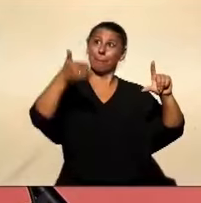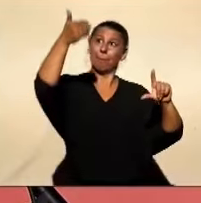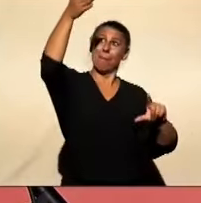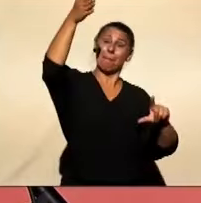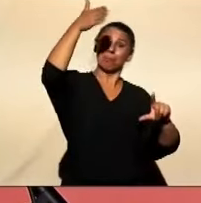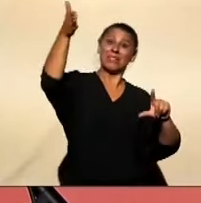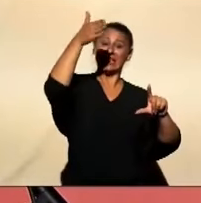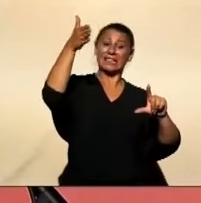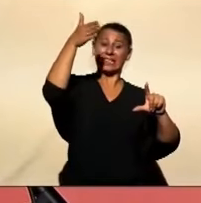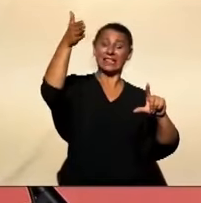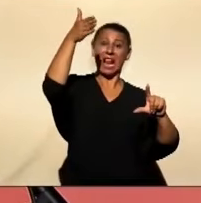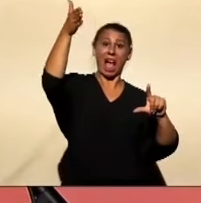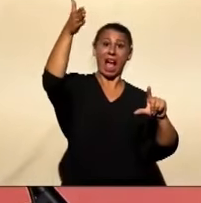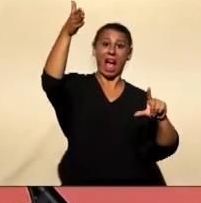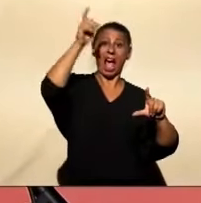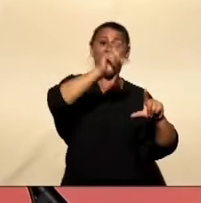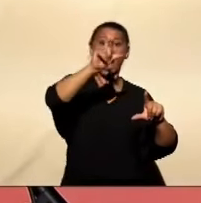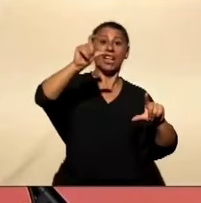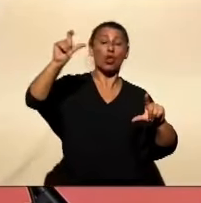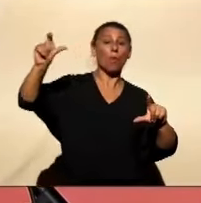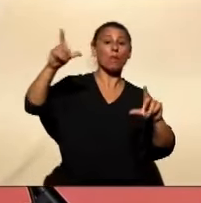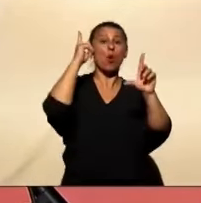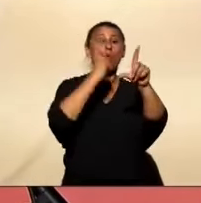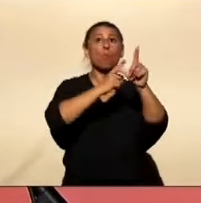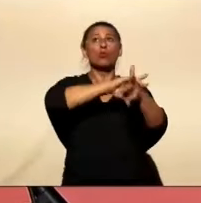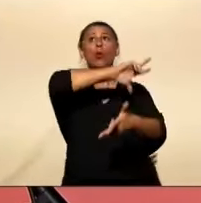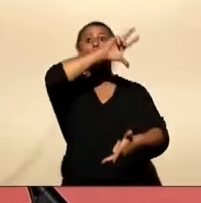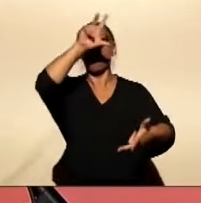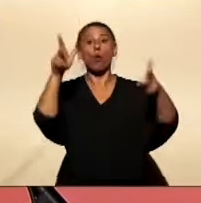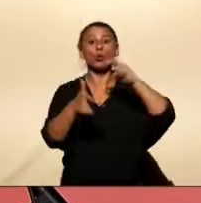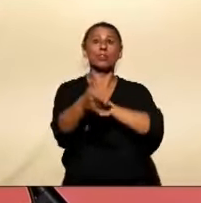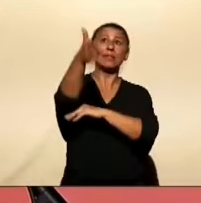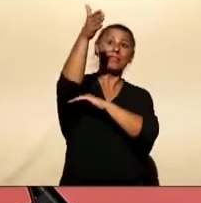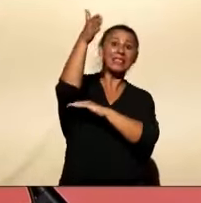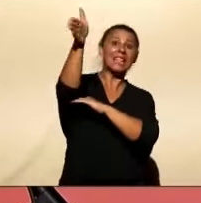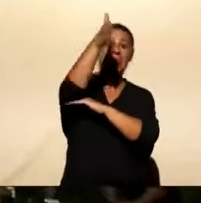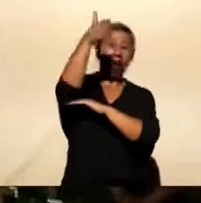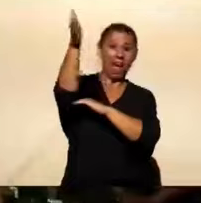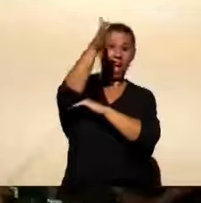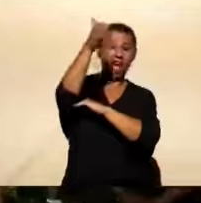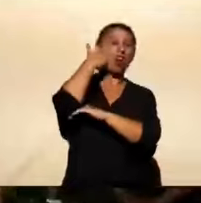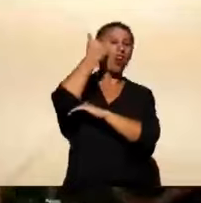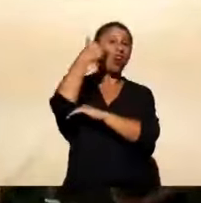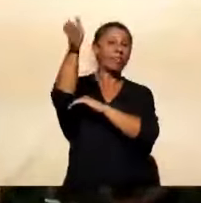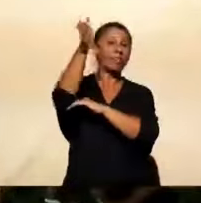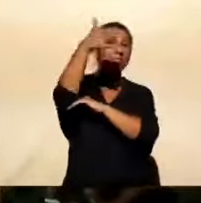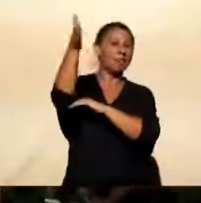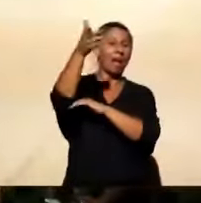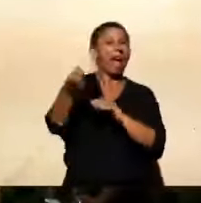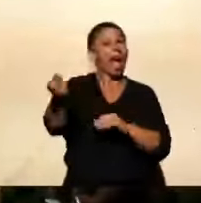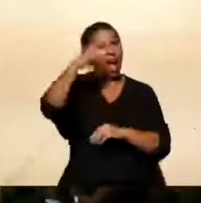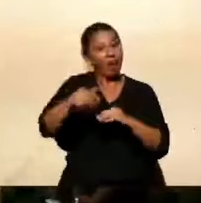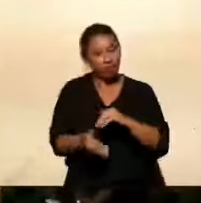ψηλά. Εκατομμύρια κομμουνιστές στον πλανήτη την κρατάνε ψηλά. Αύριο θα